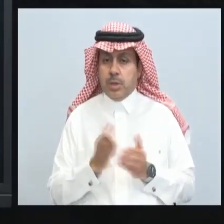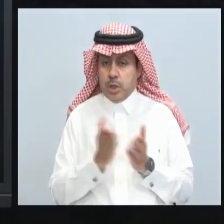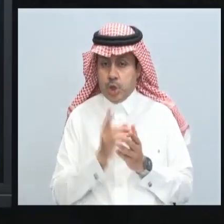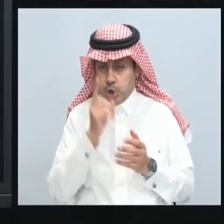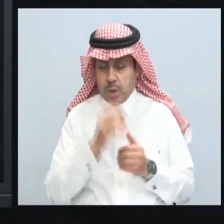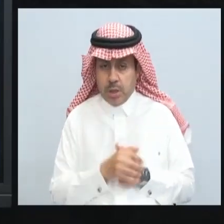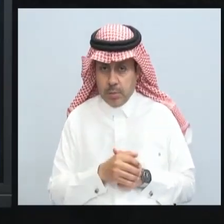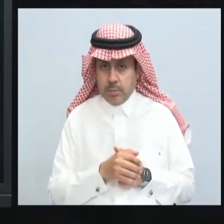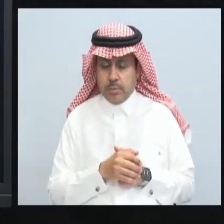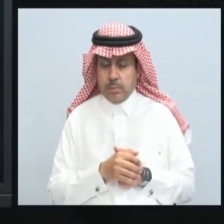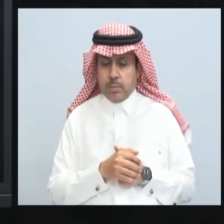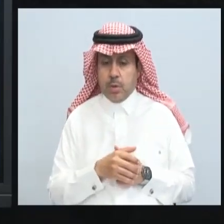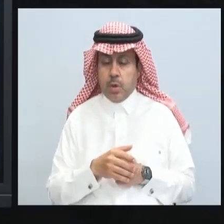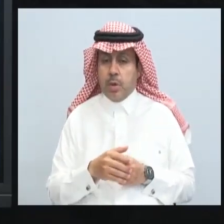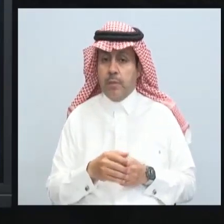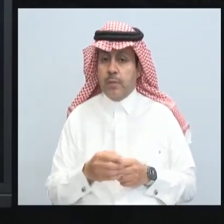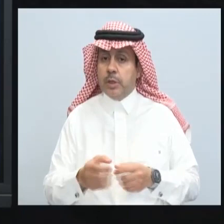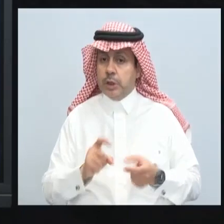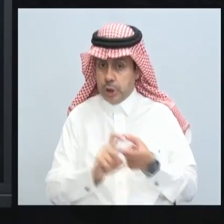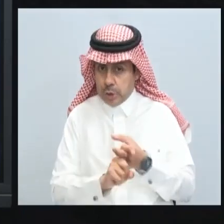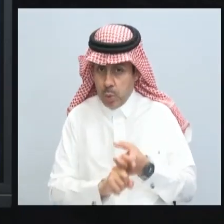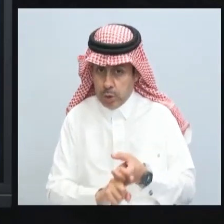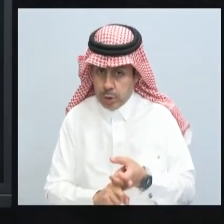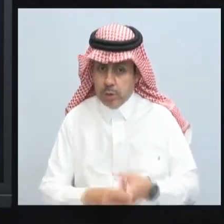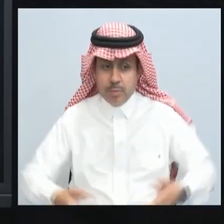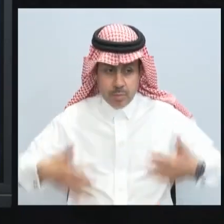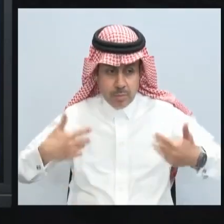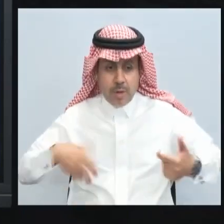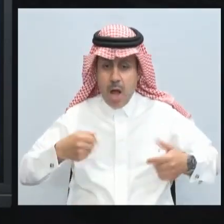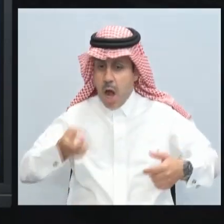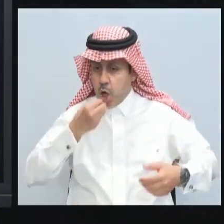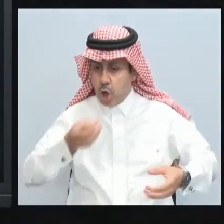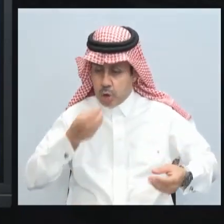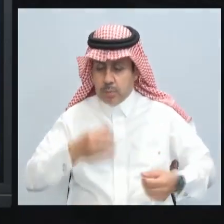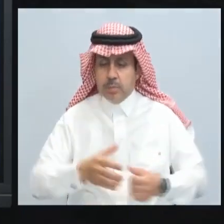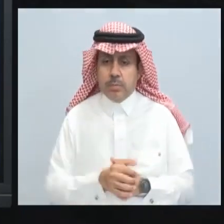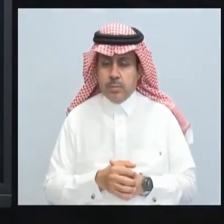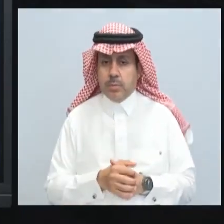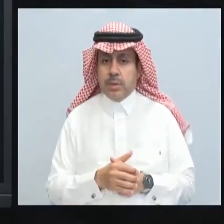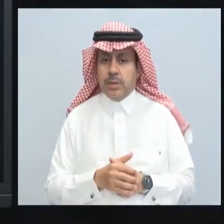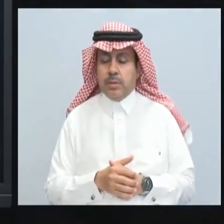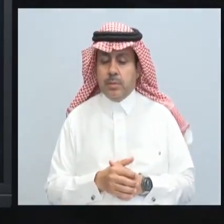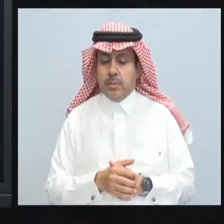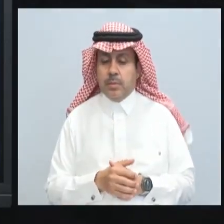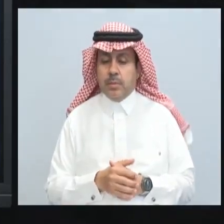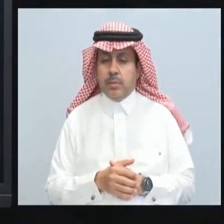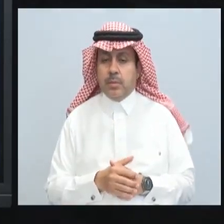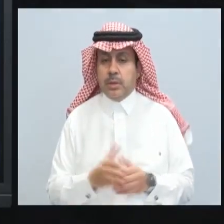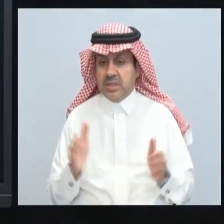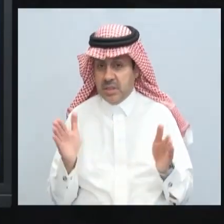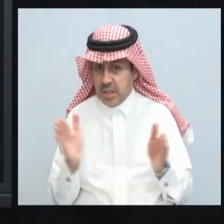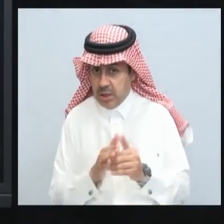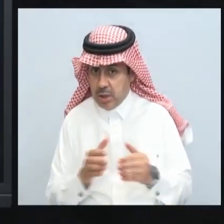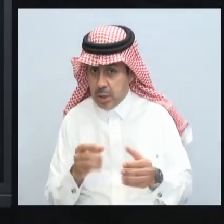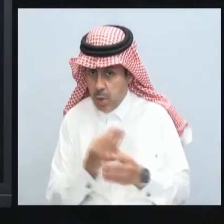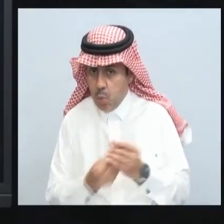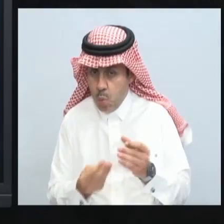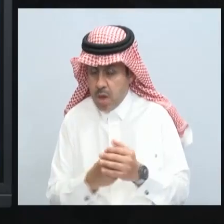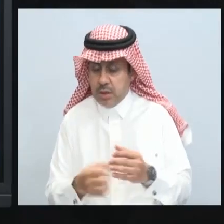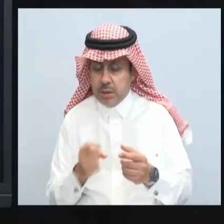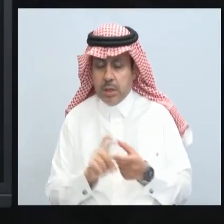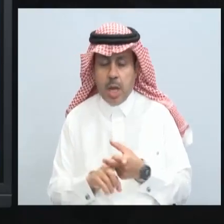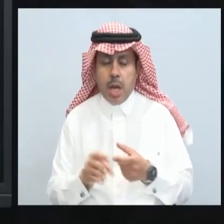ب وليمه النكاح وكذلك ايضا ما يتعلق بتحديد النسل وت ظيمه اتي واياكم على